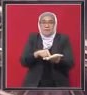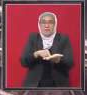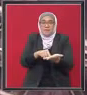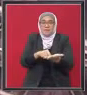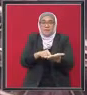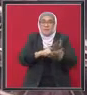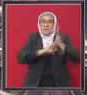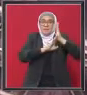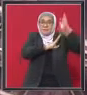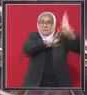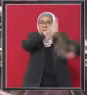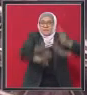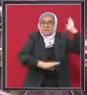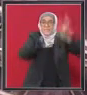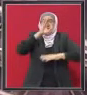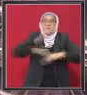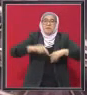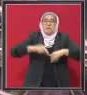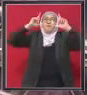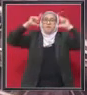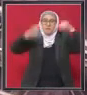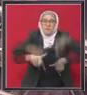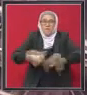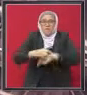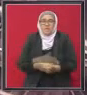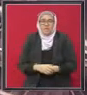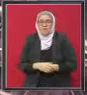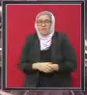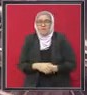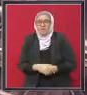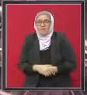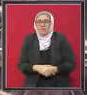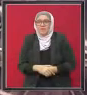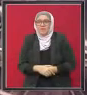ini kelakuan yang memalukan.